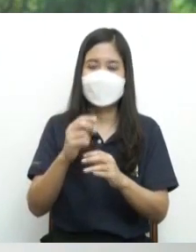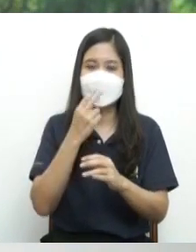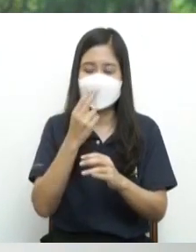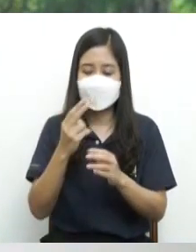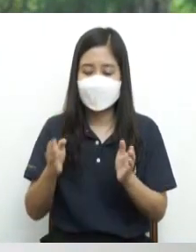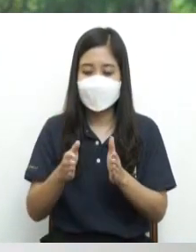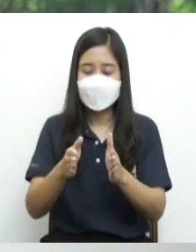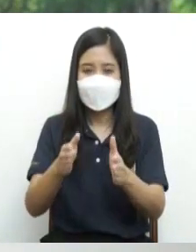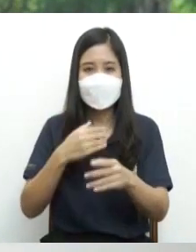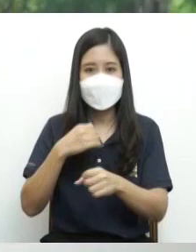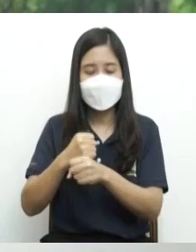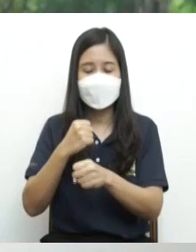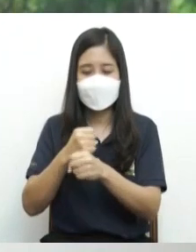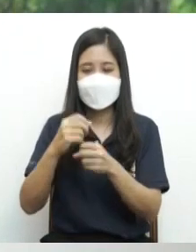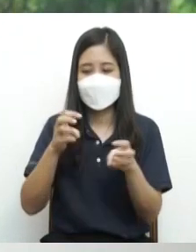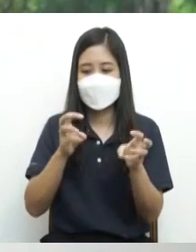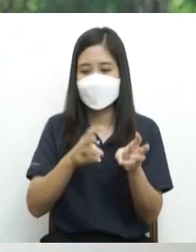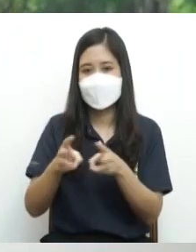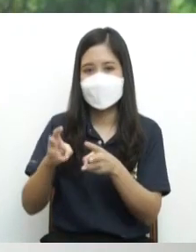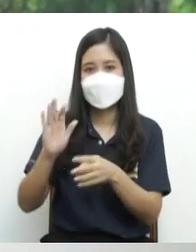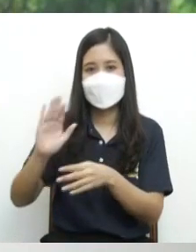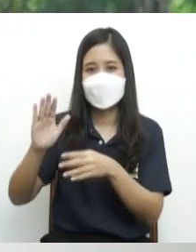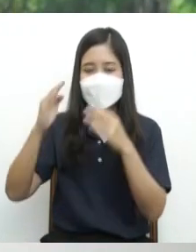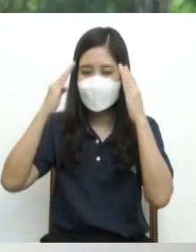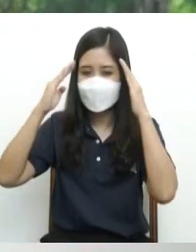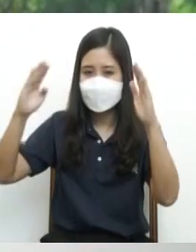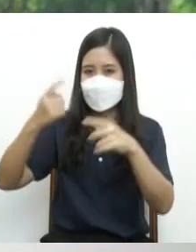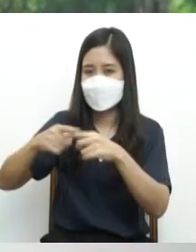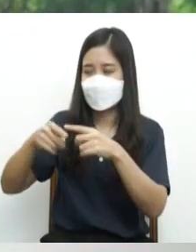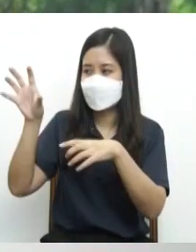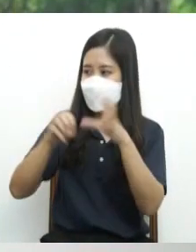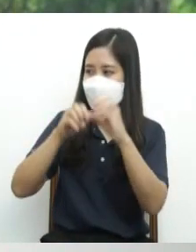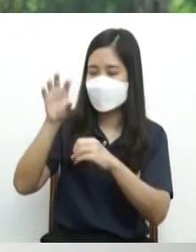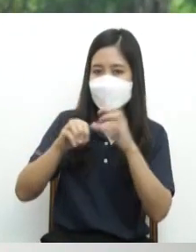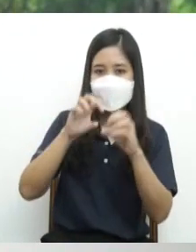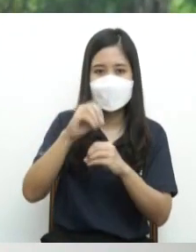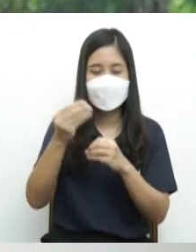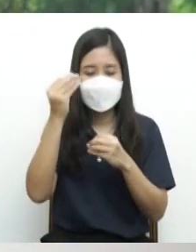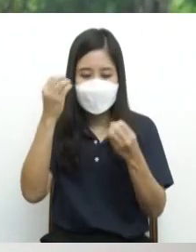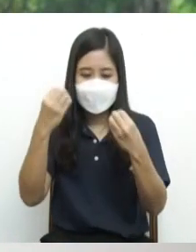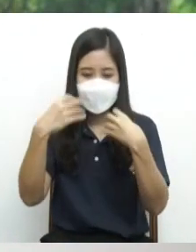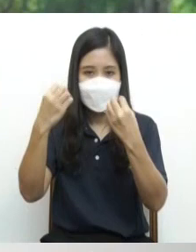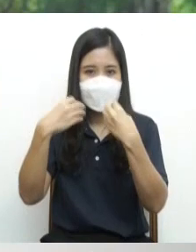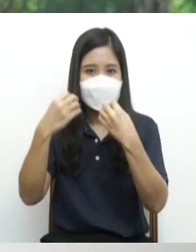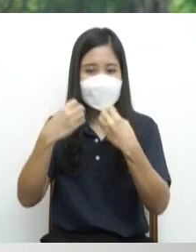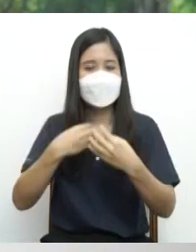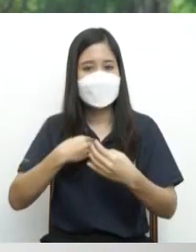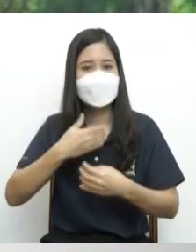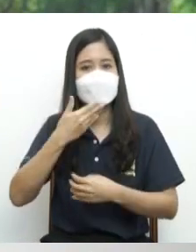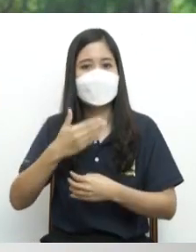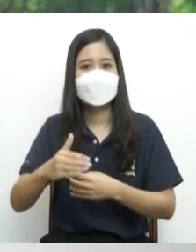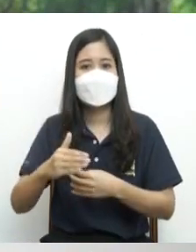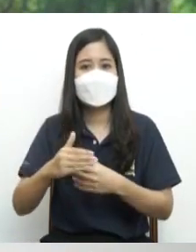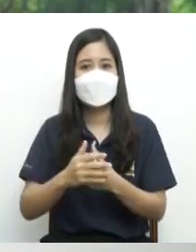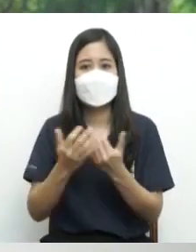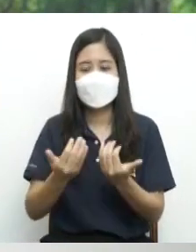ท่านก็จะเก็บเกี่ยวประสบการณ์ในการทำงานของท่านมาโดยตลอดและที่สำคัญค่ะได้รู้จักคนพร้อมที่จะเรียนรู้งานอยู่ตลอดเวลานะคะแล้วก็ท